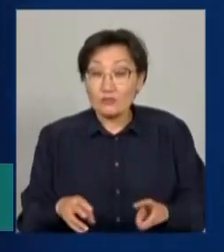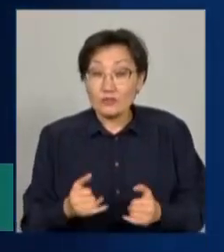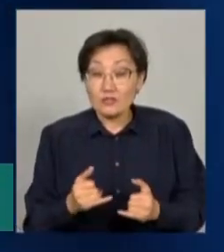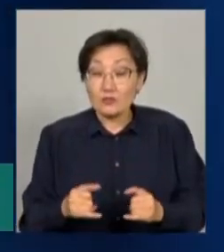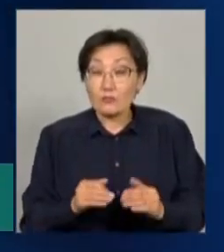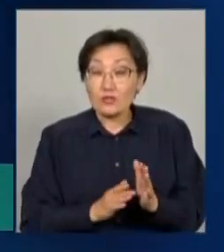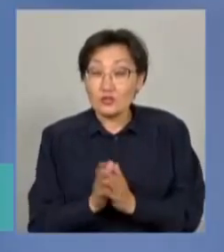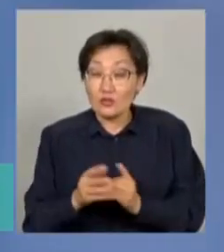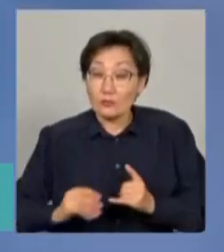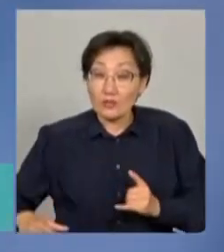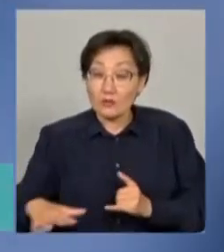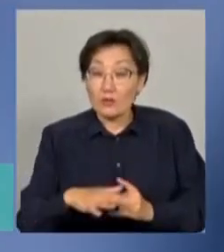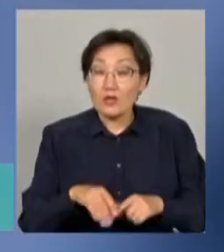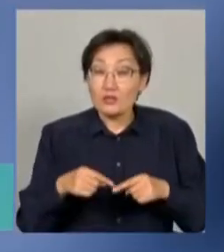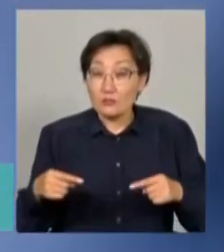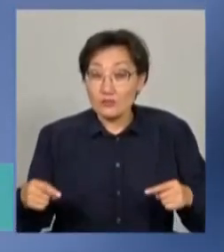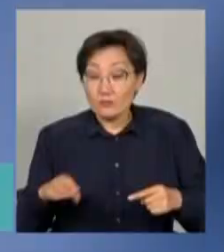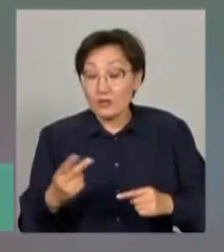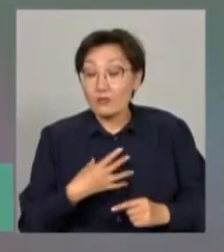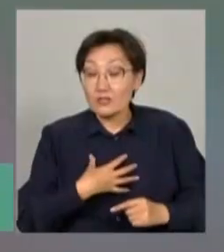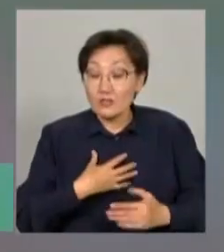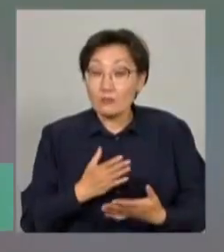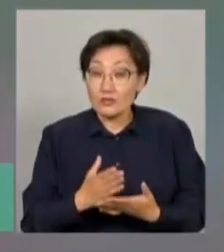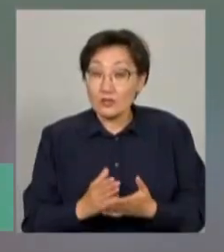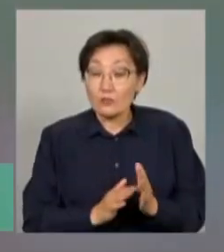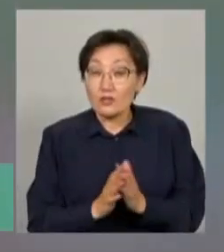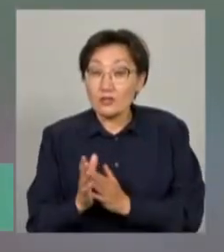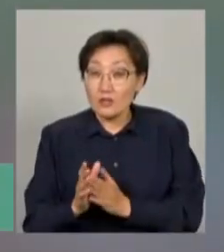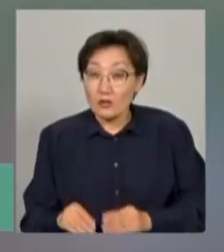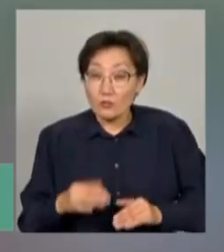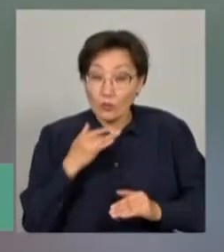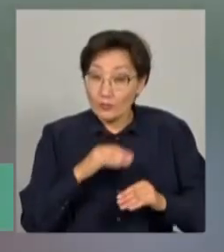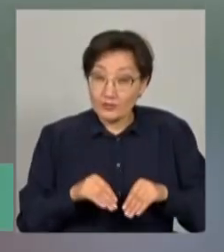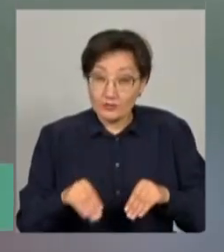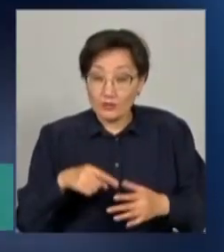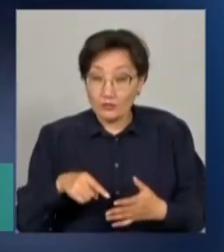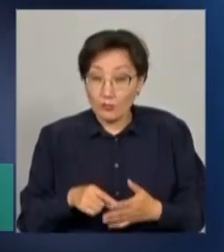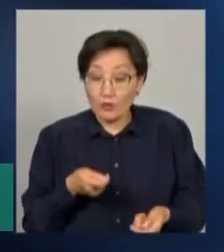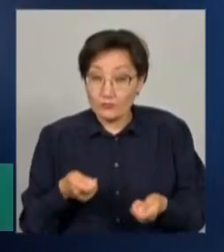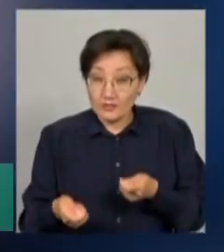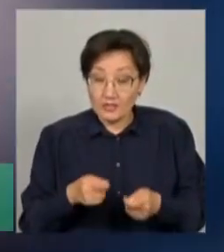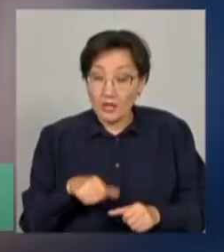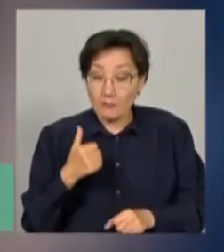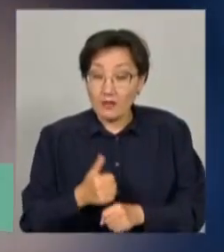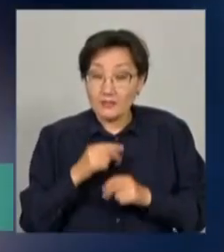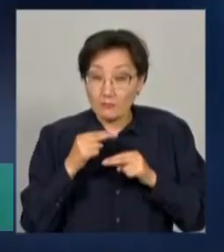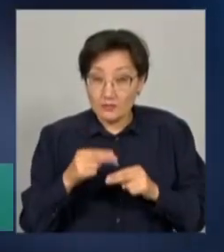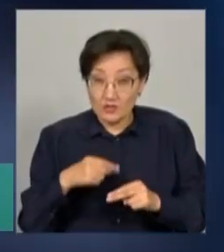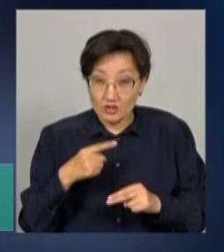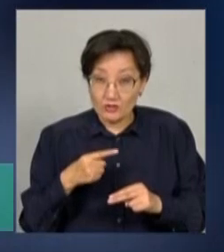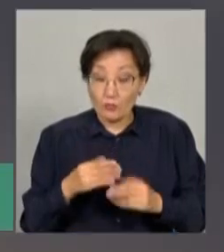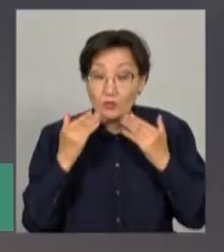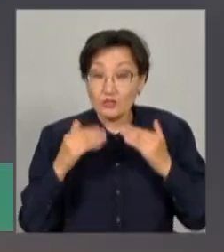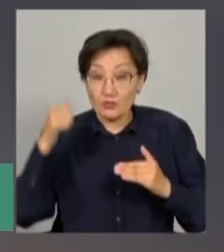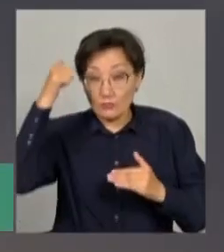үшін егістік алқаптарын әр тараптандырып, әлеуметтік маңызы бар дақылдарды көбірек егу мәселесі облыс басшылығының басты назарында екен.